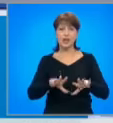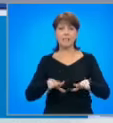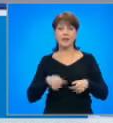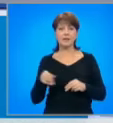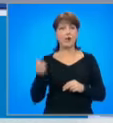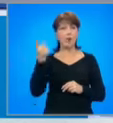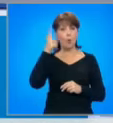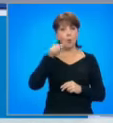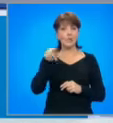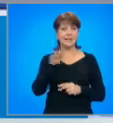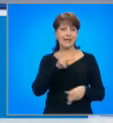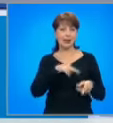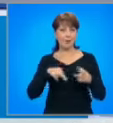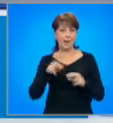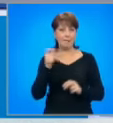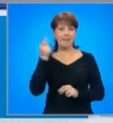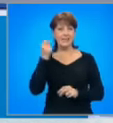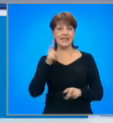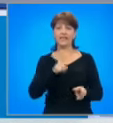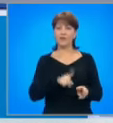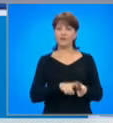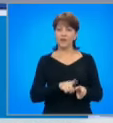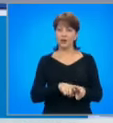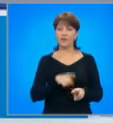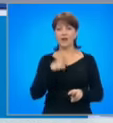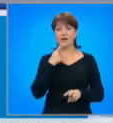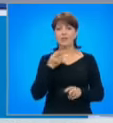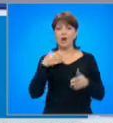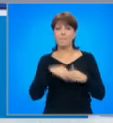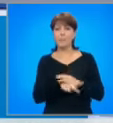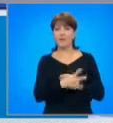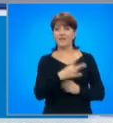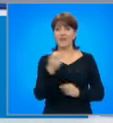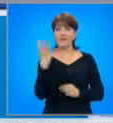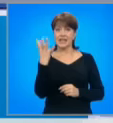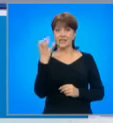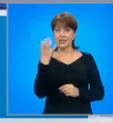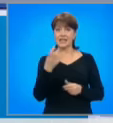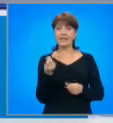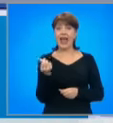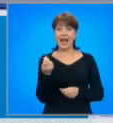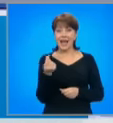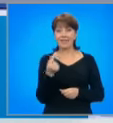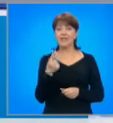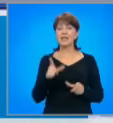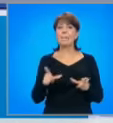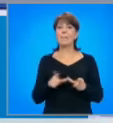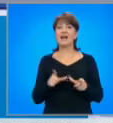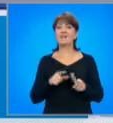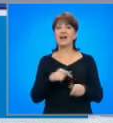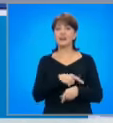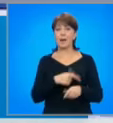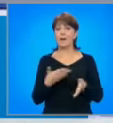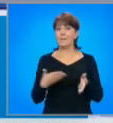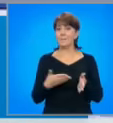утре. Но председателят ѝ Иван Иванов обяви, че тя ще бъде под 240 лева за мегаватт час. Сред причините са новата